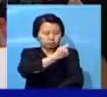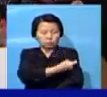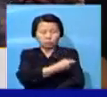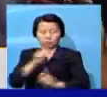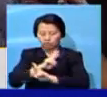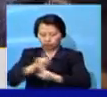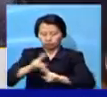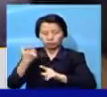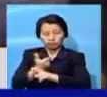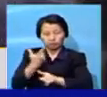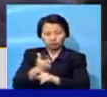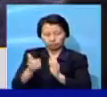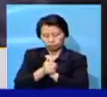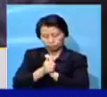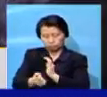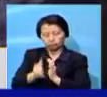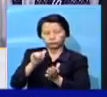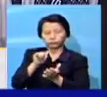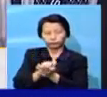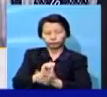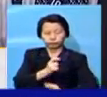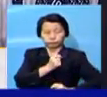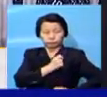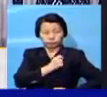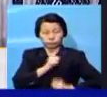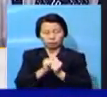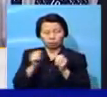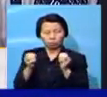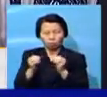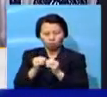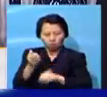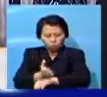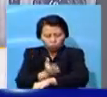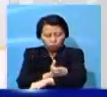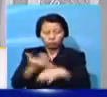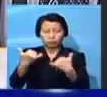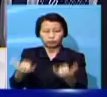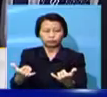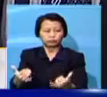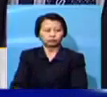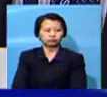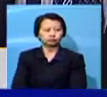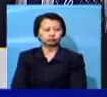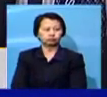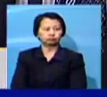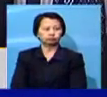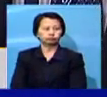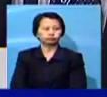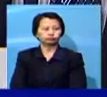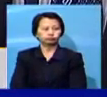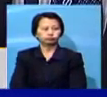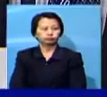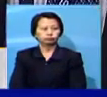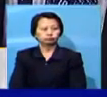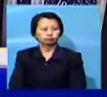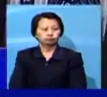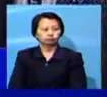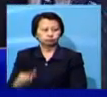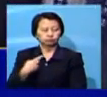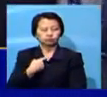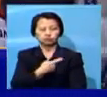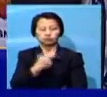penyediaan latihan dan kemahiran industri pertahanan yang semakin berkembang pesat jadi kita kita nak